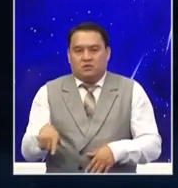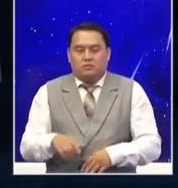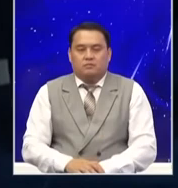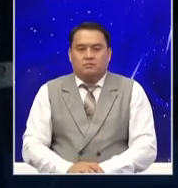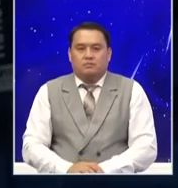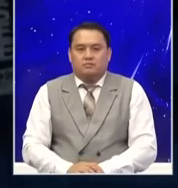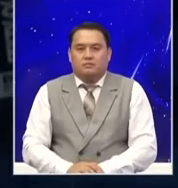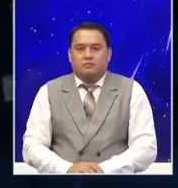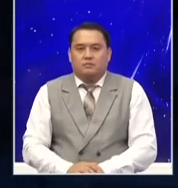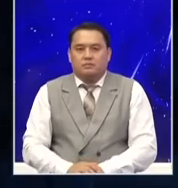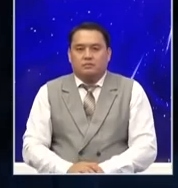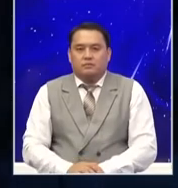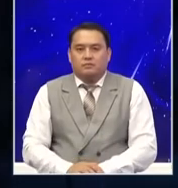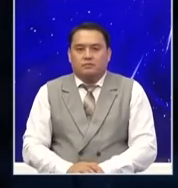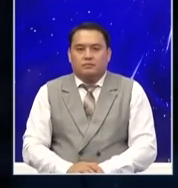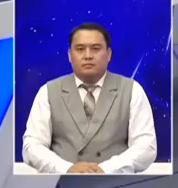Белый дом.